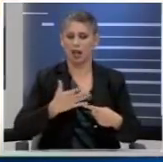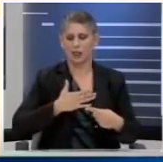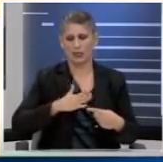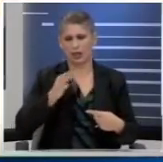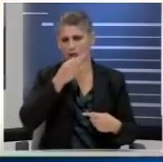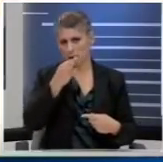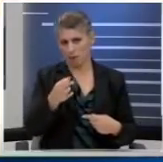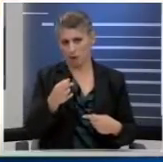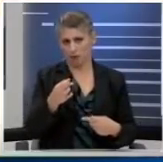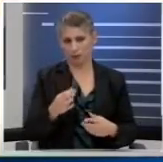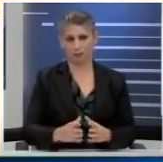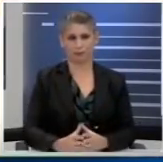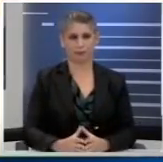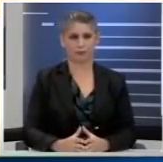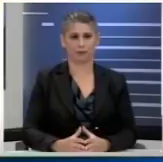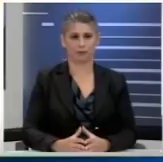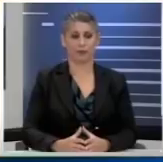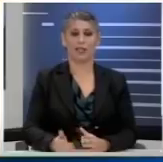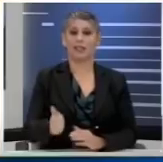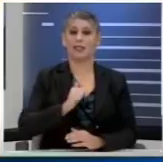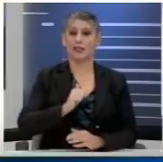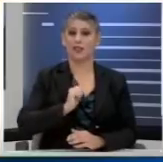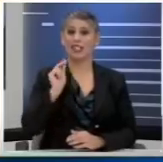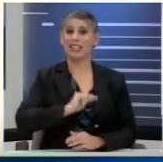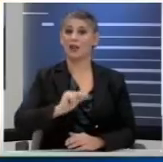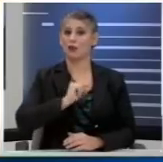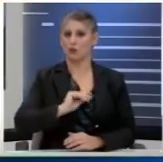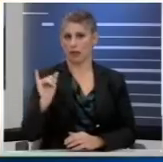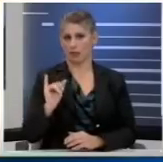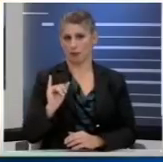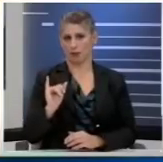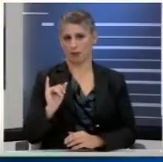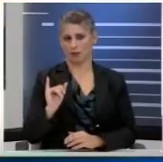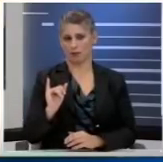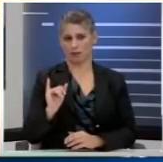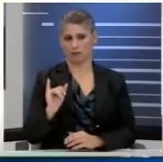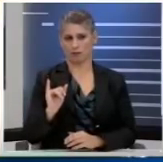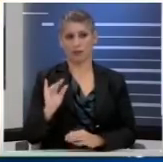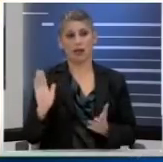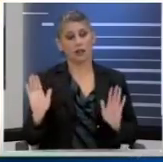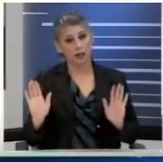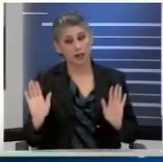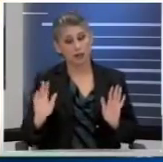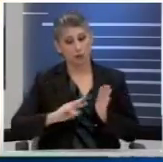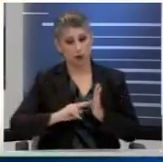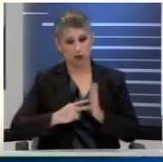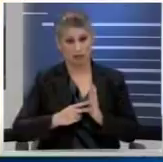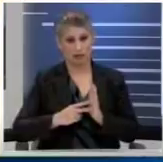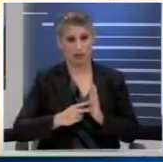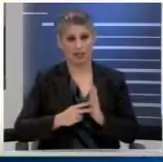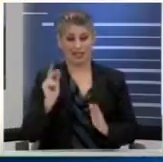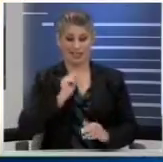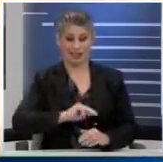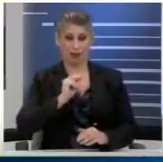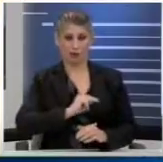αναφερθώ καν σε ιδιωτικά κερδοσκοπικά ιδρύματα. Διότι προσέξτε τώρα,